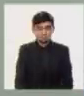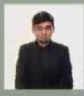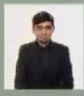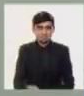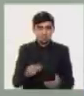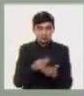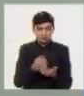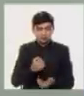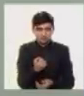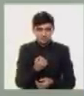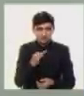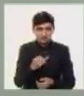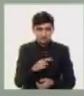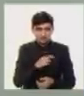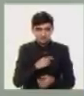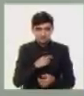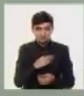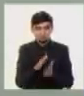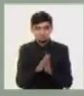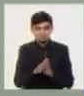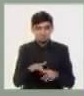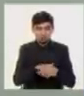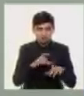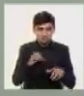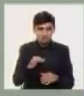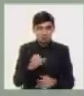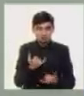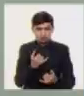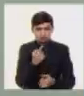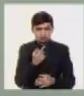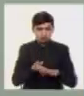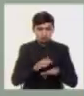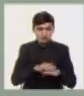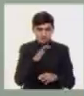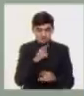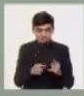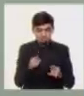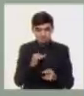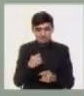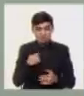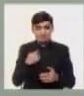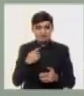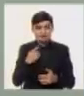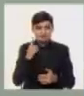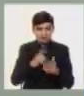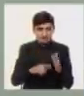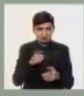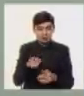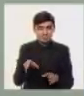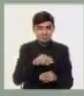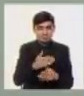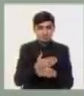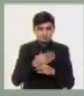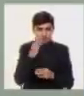Дорогие друзья, я обращаюсь к вам в сложной жизненной ситуации. Уверен, что с вашей помощью